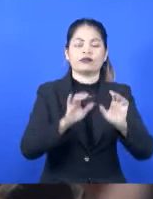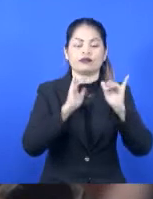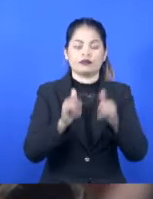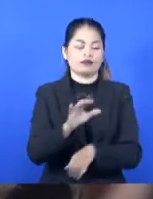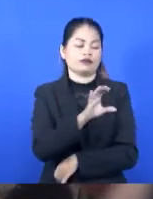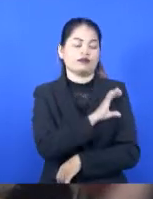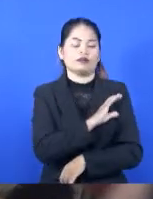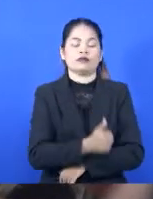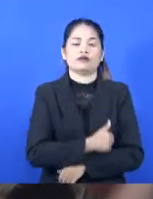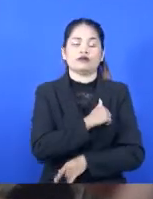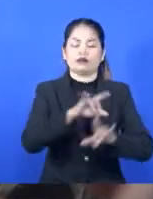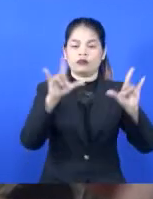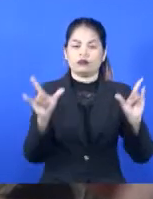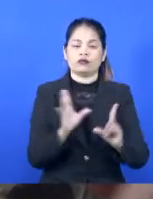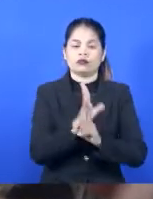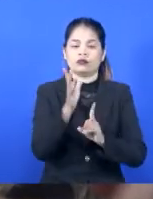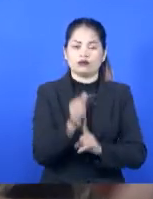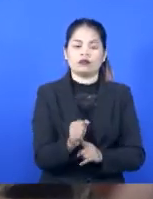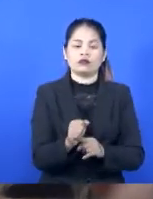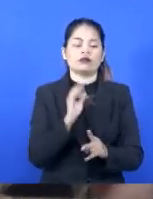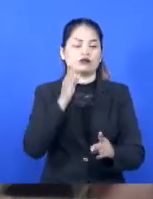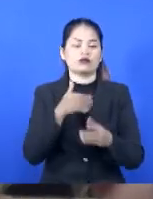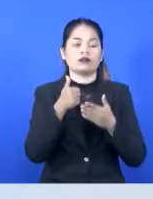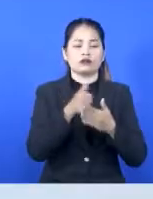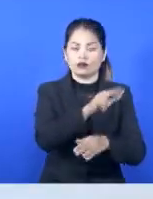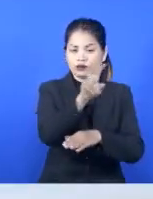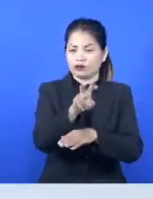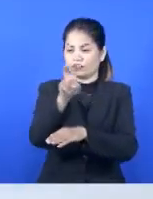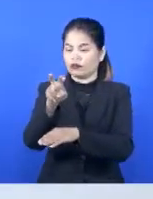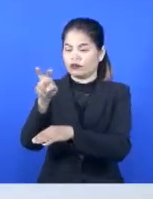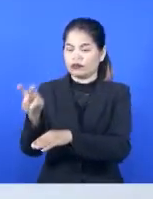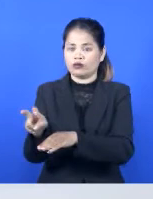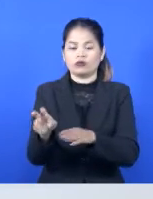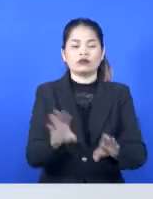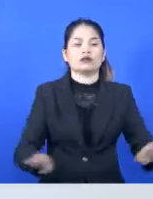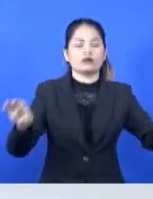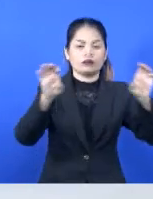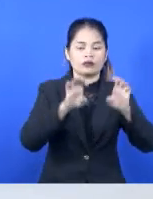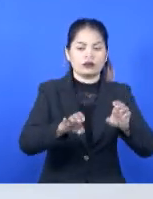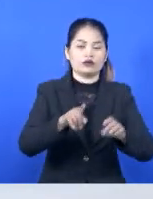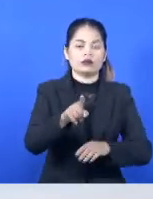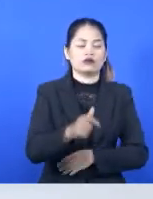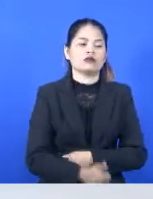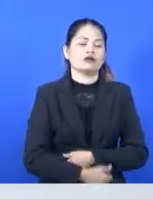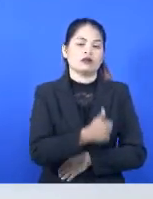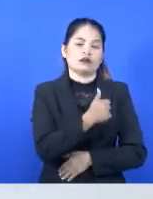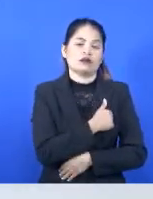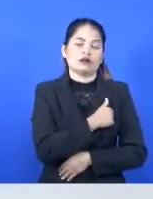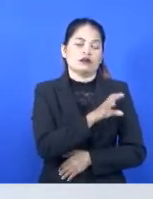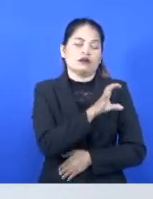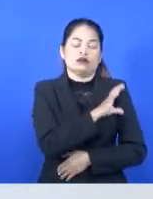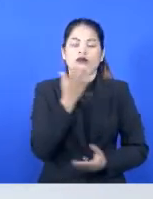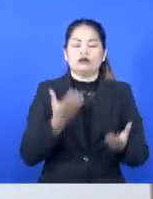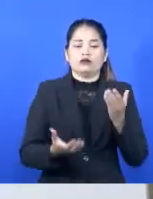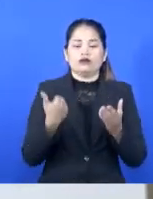សួងបរិស្ថានប្រើប្រាស់ដើម្បីការពារនិងអភិរក្សធនធានធម្មជាតិមន្ត្រីនគរបាលយុត្តិធម៌នៃក្រសួងបរិស្ថានមានច្បាប់ស្ដីពីការប្រ